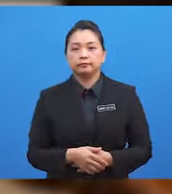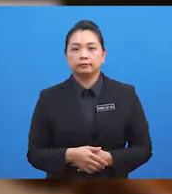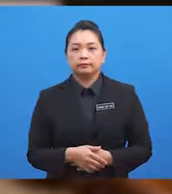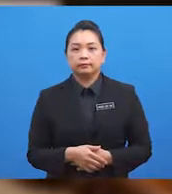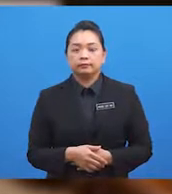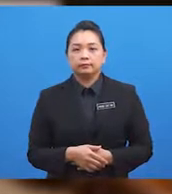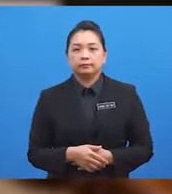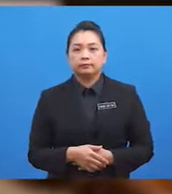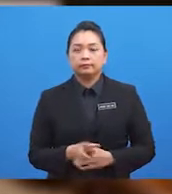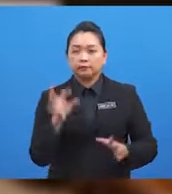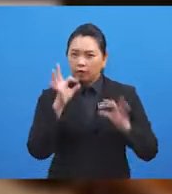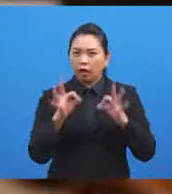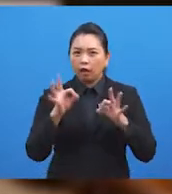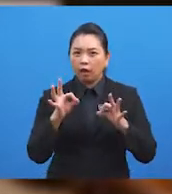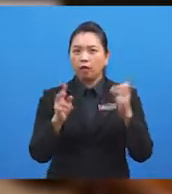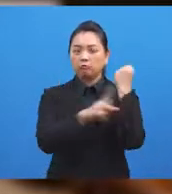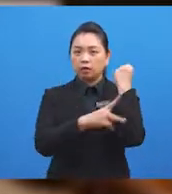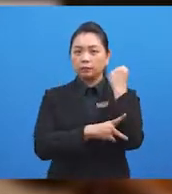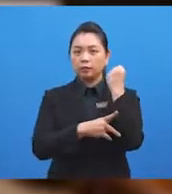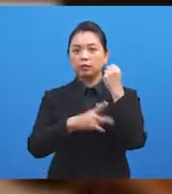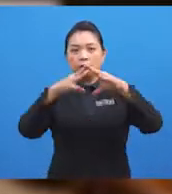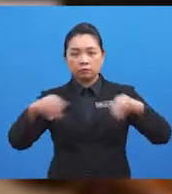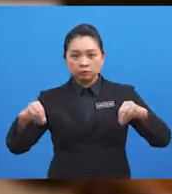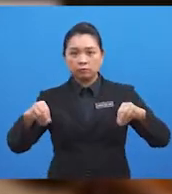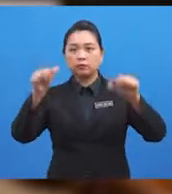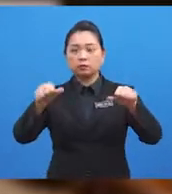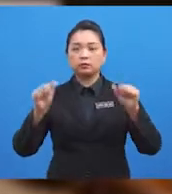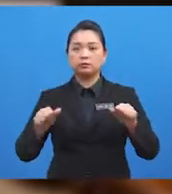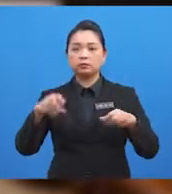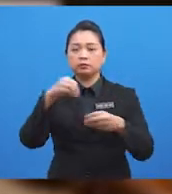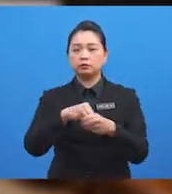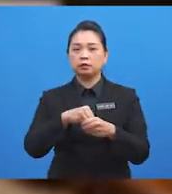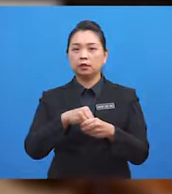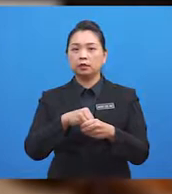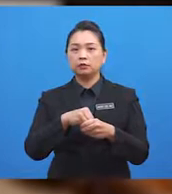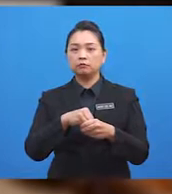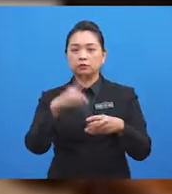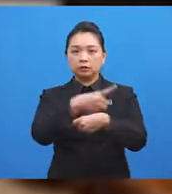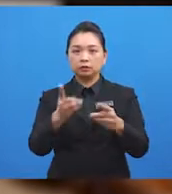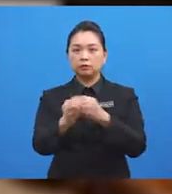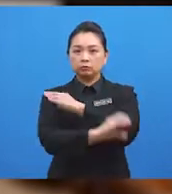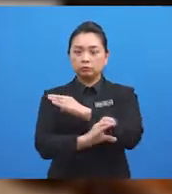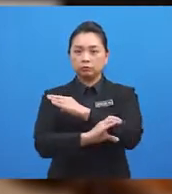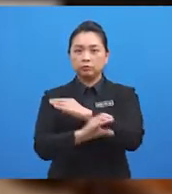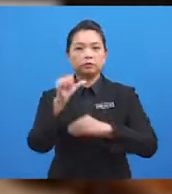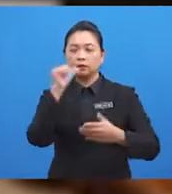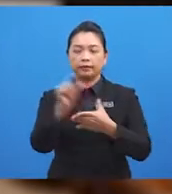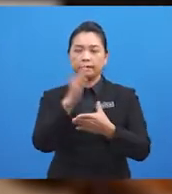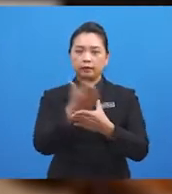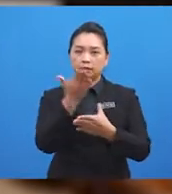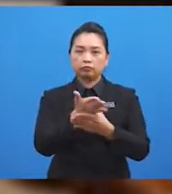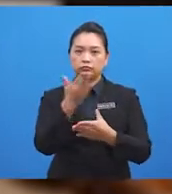Sekiranya Parlimen dibubar, keahlian dalam Dewan Negara tidak terjejas. Pembubaran Parlimen